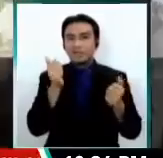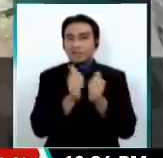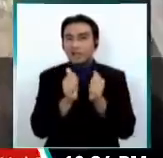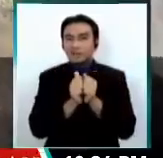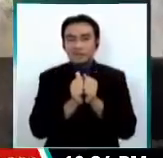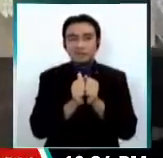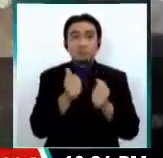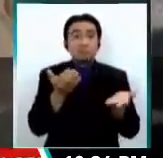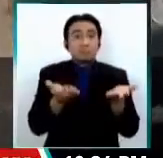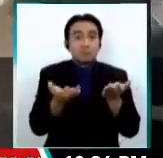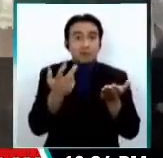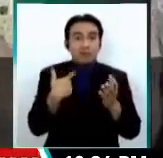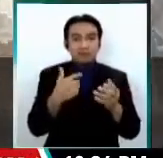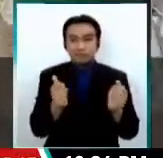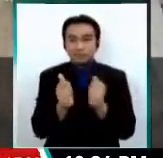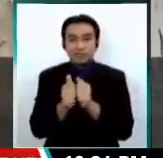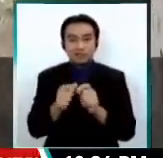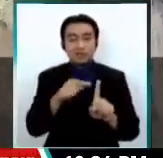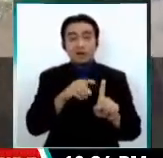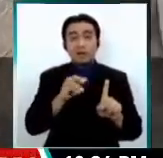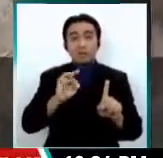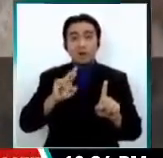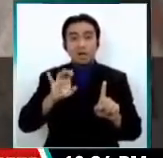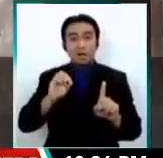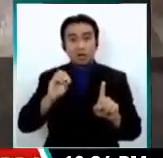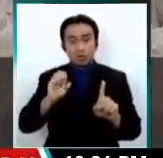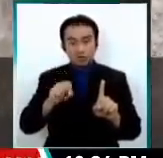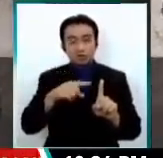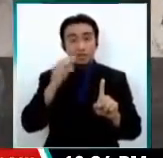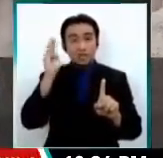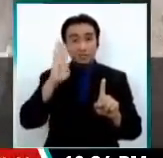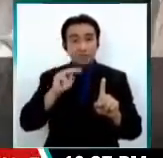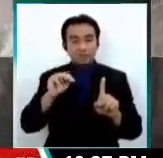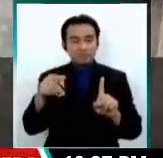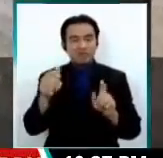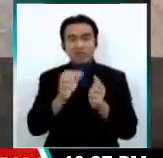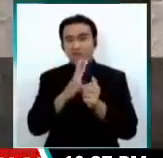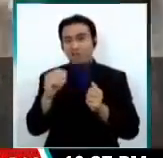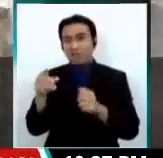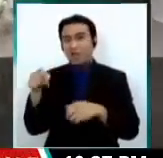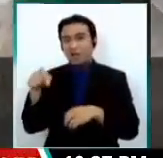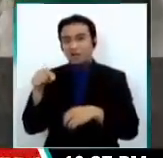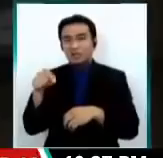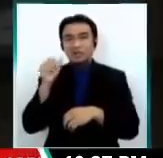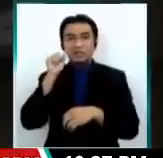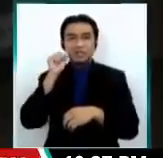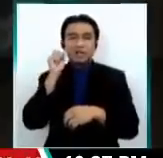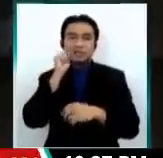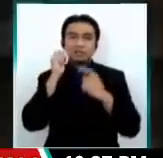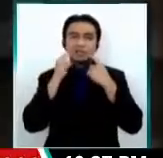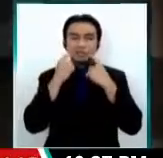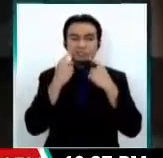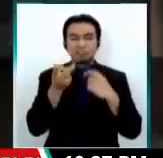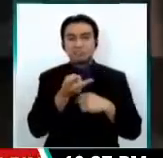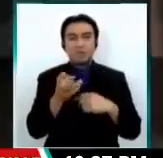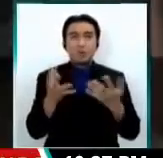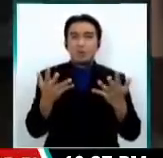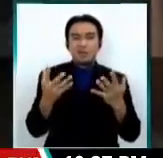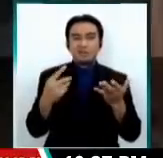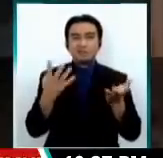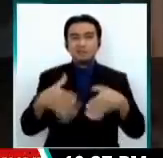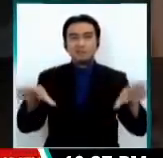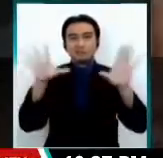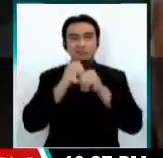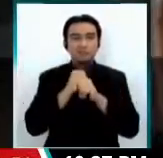ni Mayor Sara si Marcos. Pero sabi ni Marcos, wala pang pag-uusap tungkol dito. Si De La Rosa naman, sinabi uling handa siyang